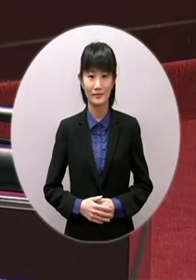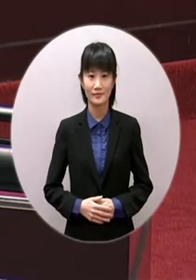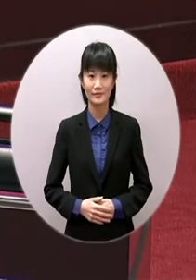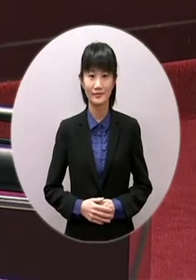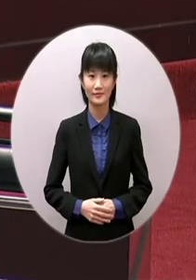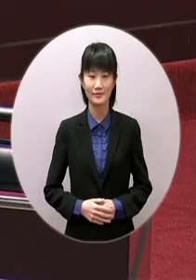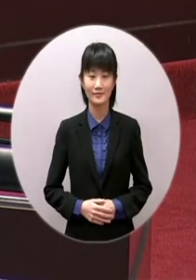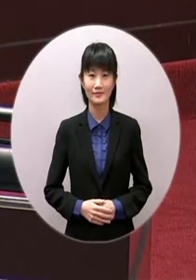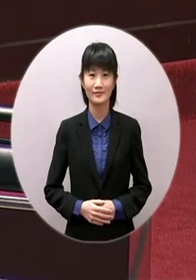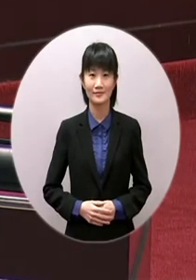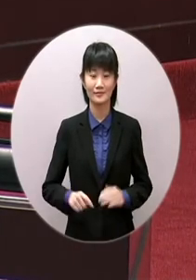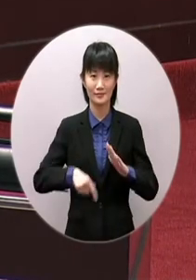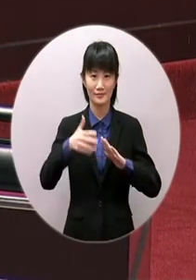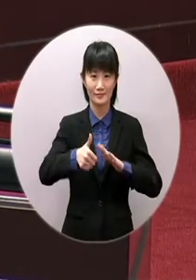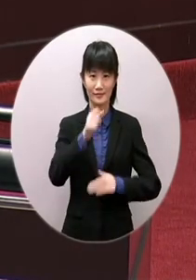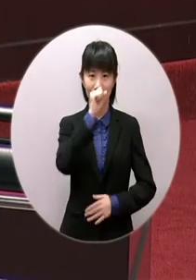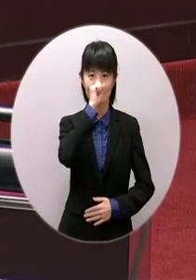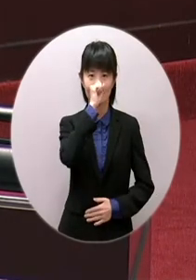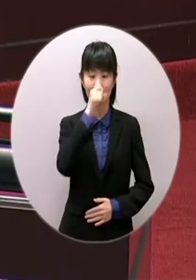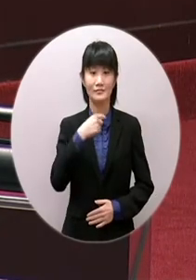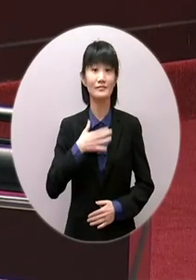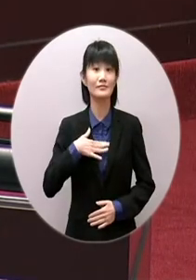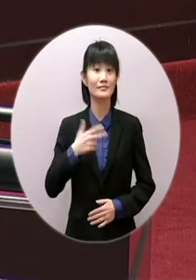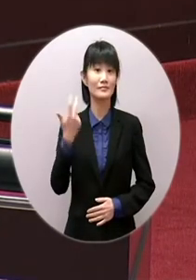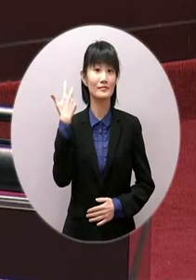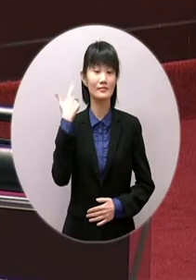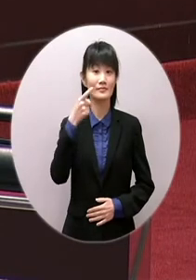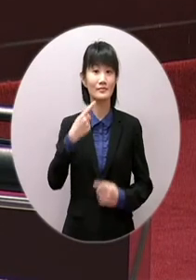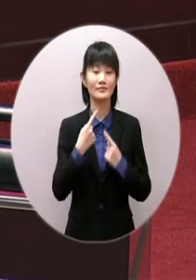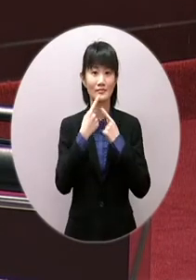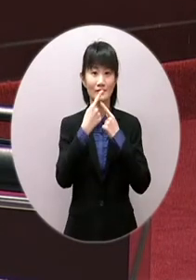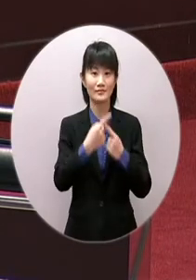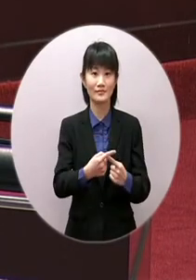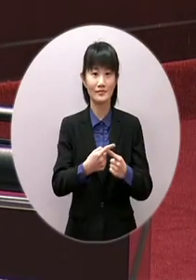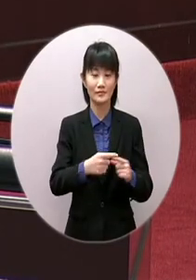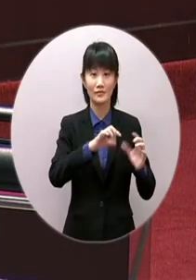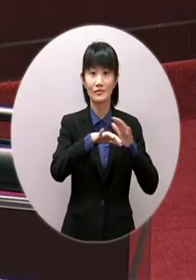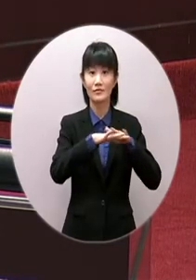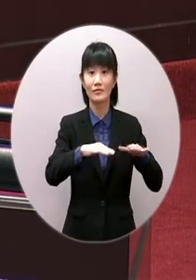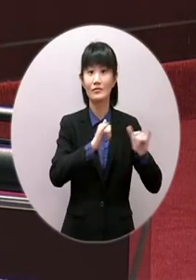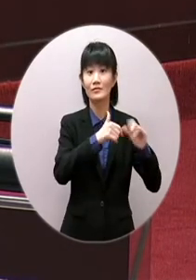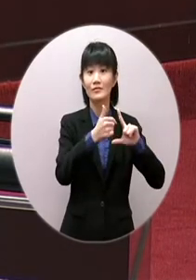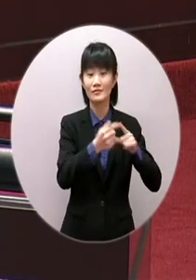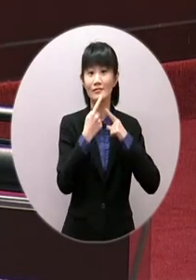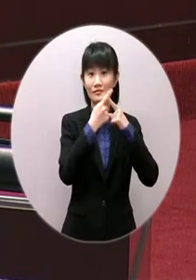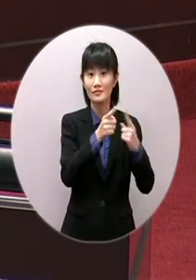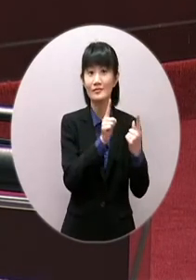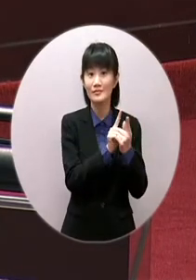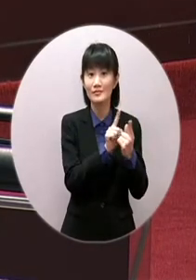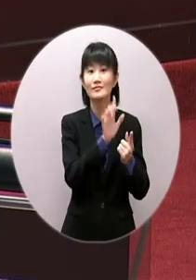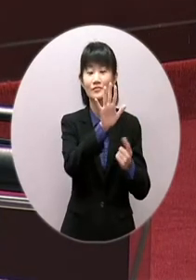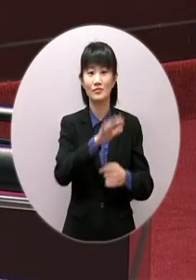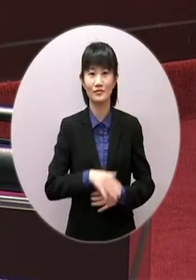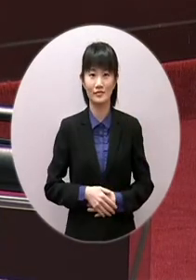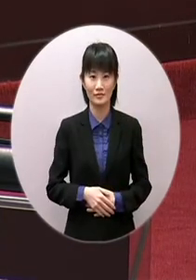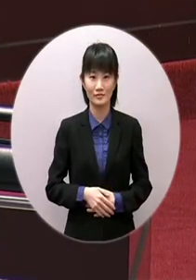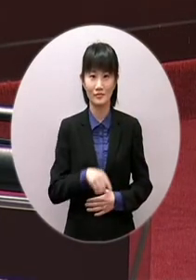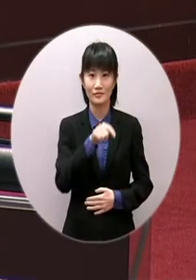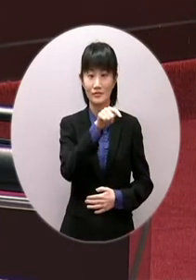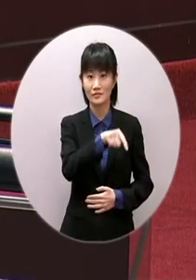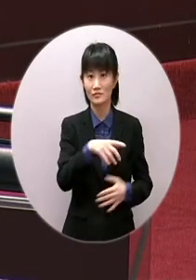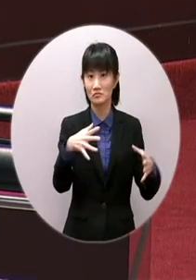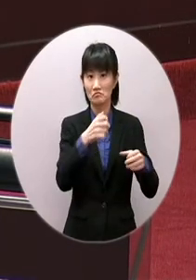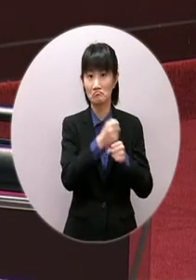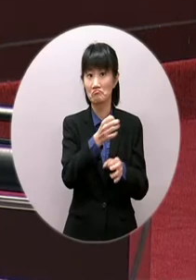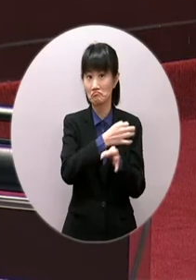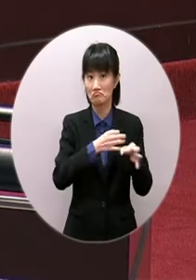蔡委你好。 是院长好，我知道上个礼拜您到士安社区嘛，哈， 是， 他坦白讲也是我们很重要的一个合作经